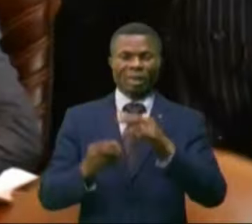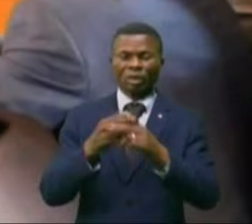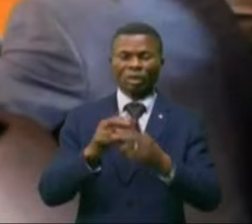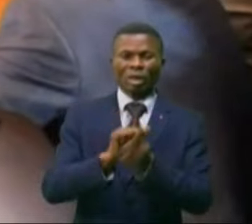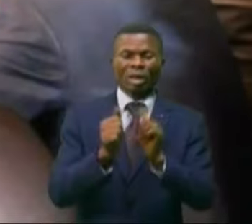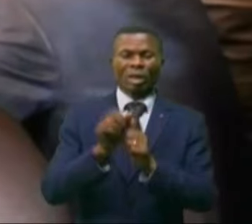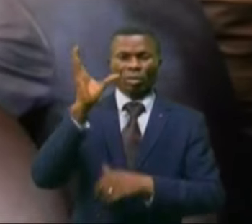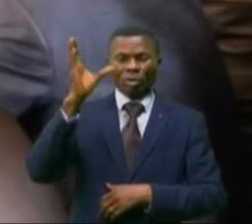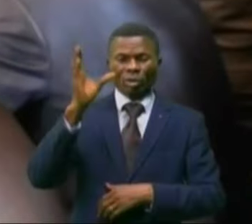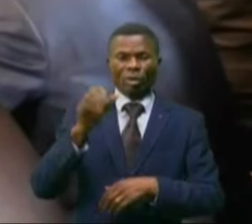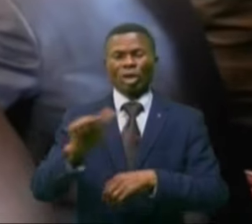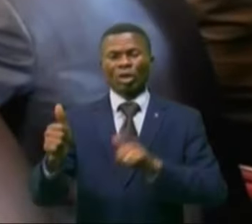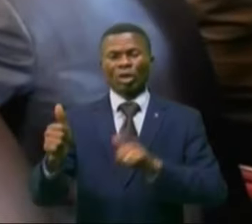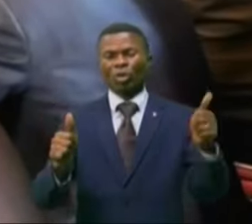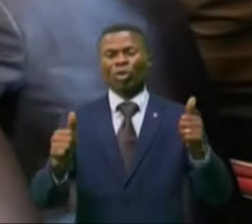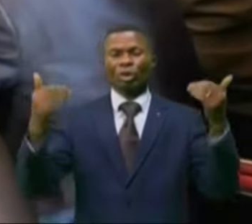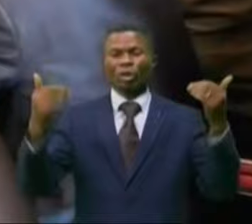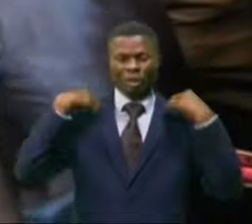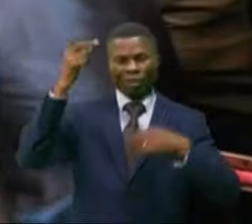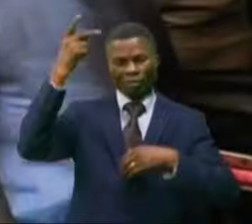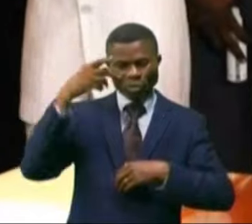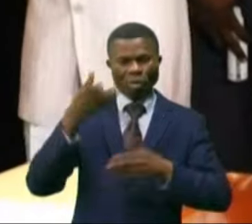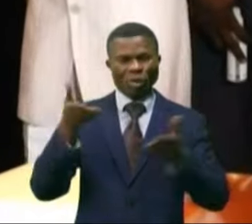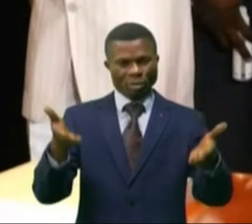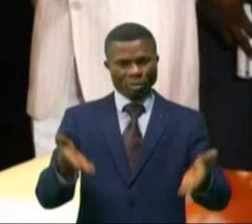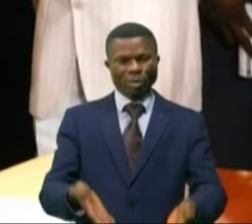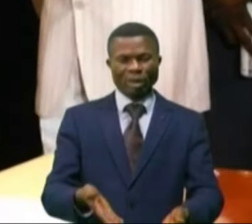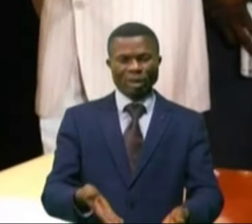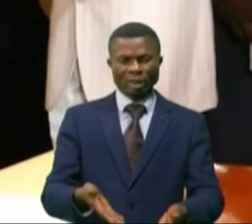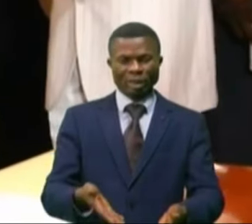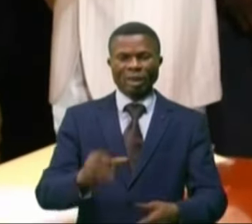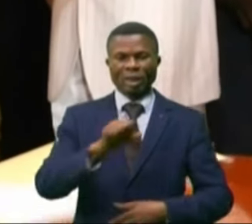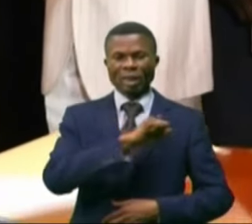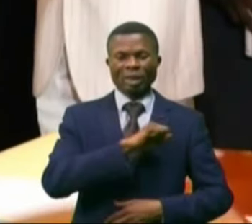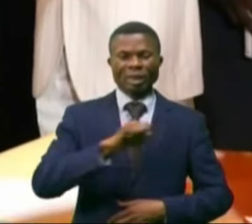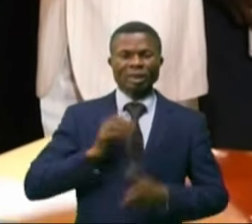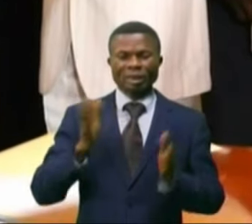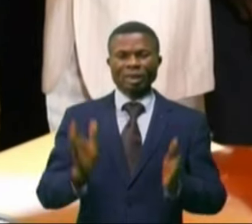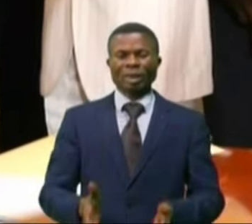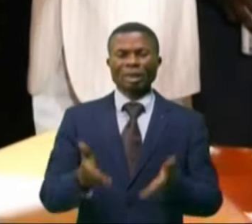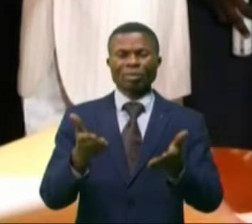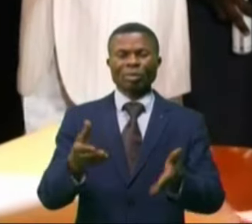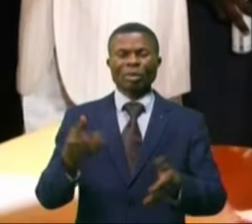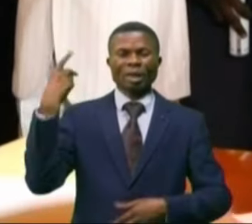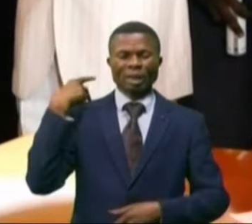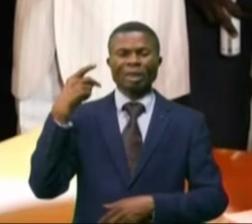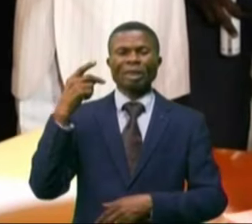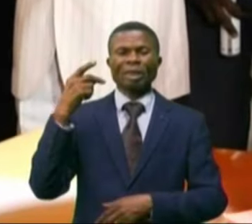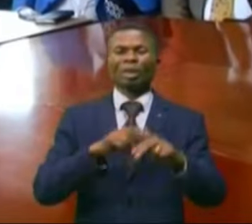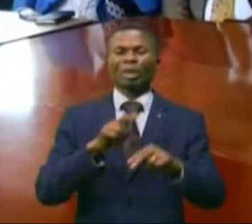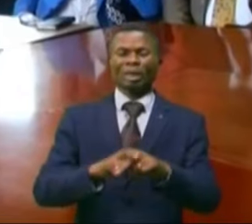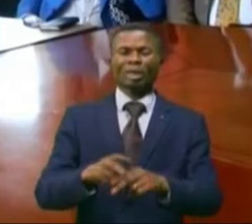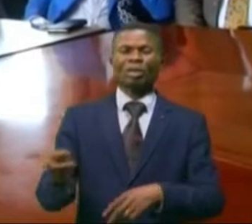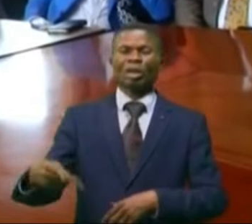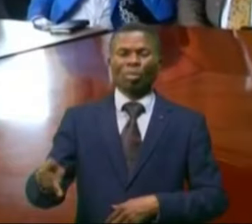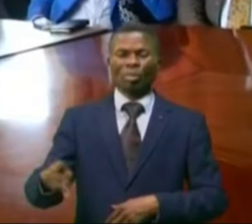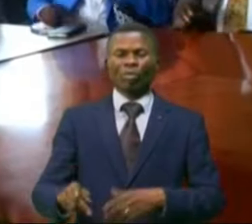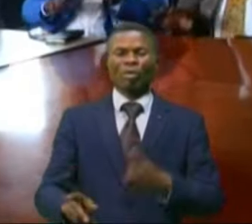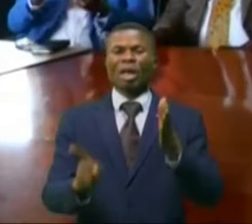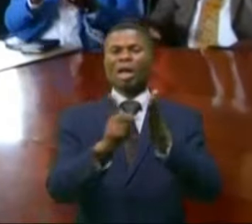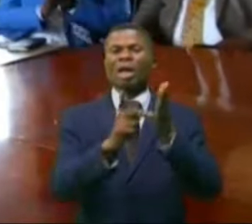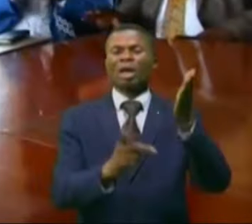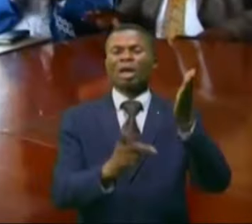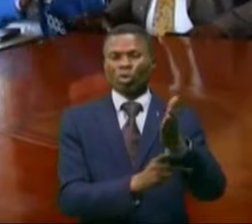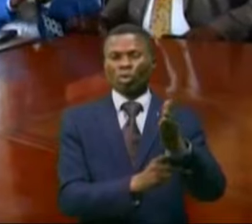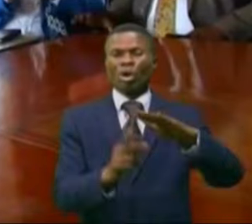coutumières, et tant d'autres personnalités politico-administratives, les sénateurs et députés nationaux et provinciaux du Kwango, quelques hauts cadres des